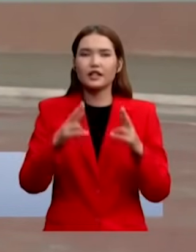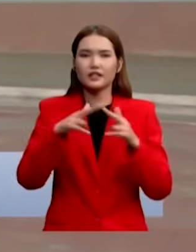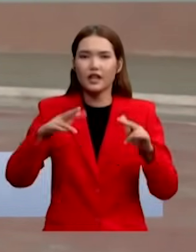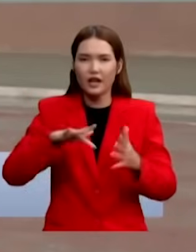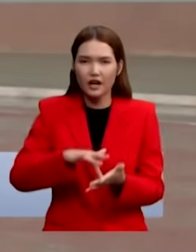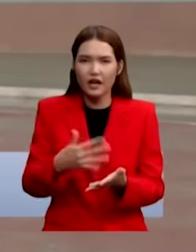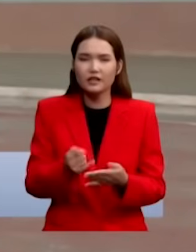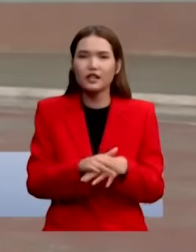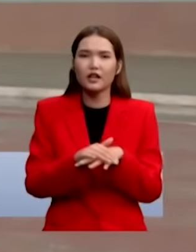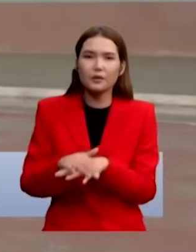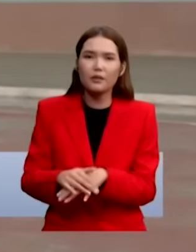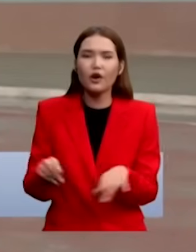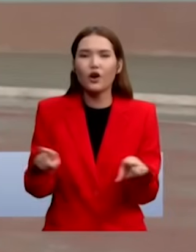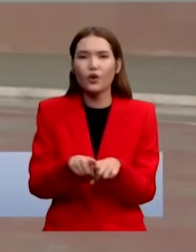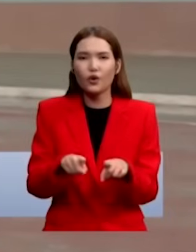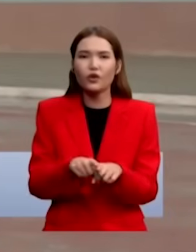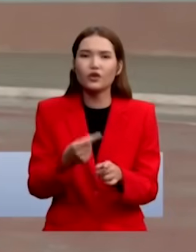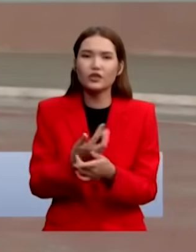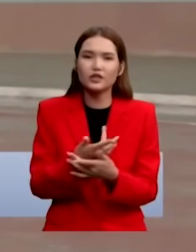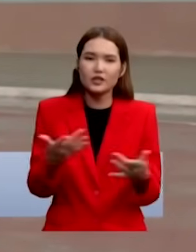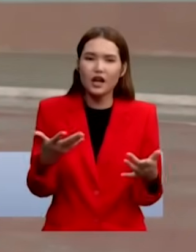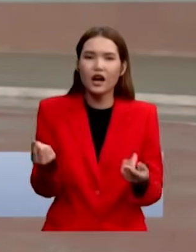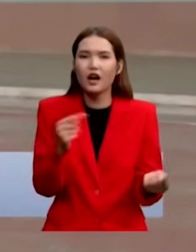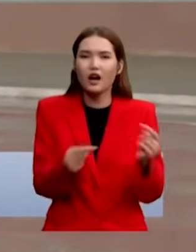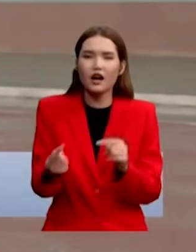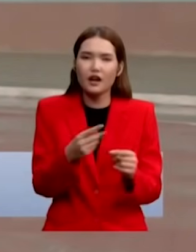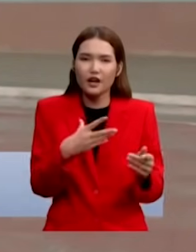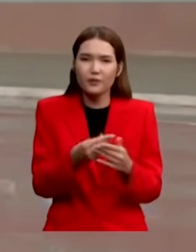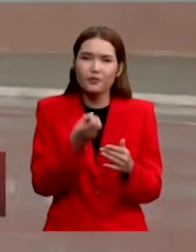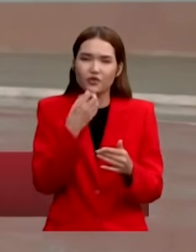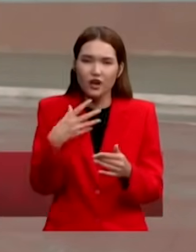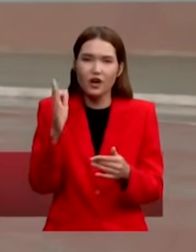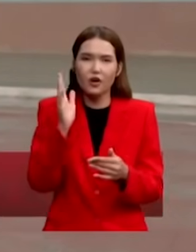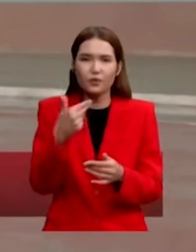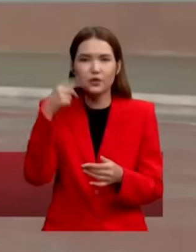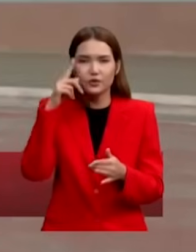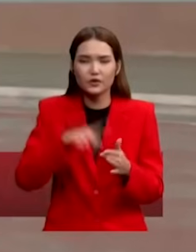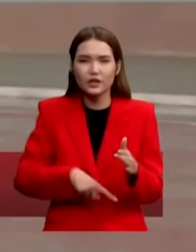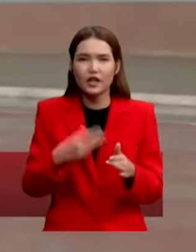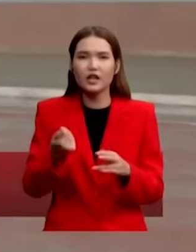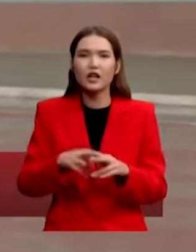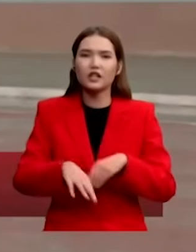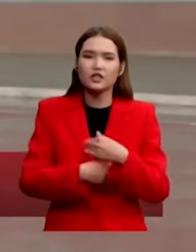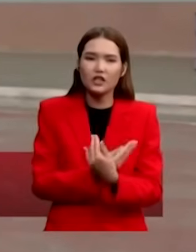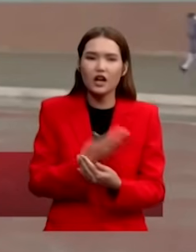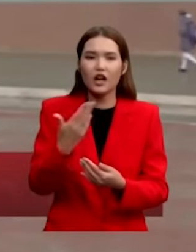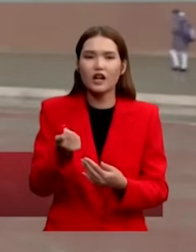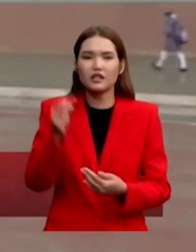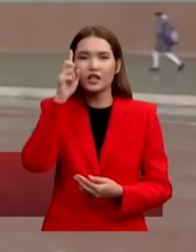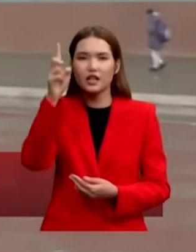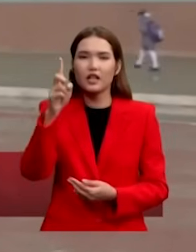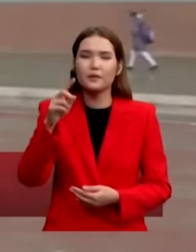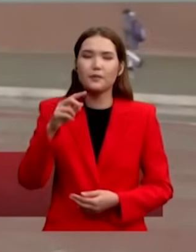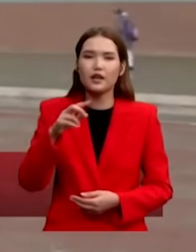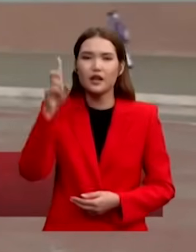Францияның Париба деген сияқты банктермен әріптестік орнатқанымыз жақсы болар еді, европалық банктермен. Жаңа айттым ғой, бізде бір 5-6 мемлекеттің банктері